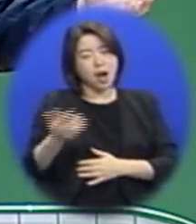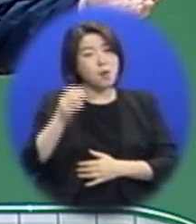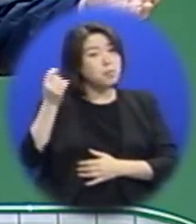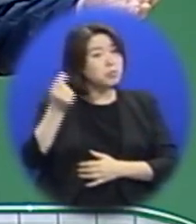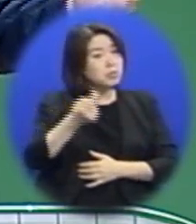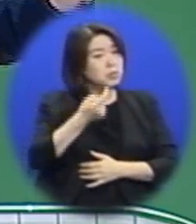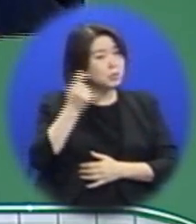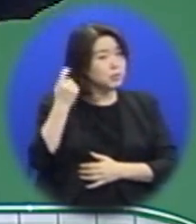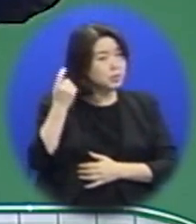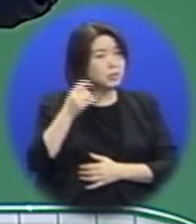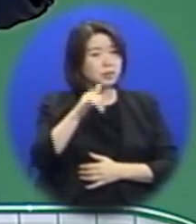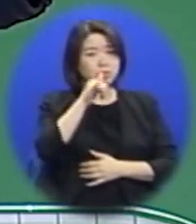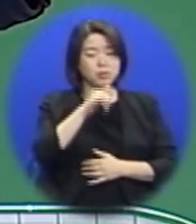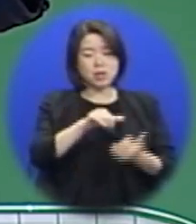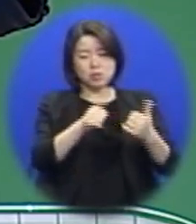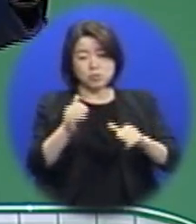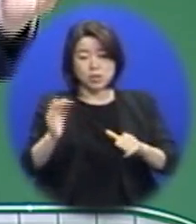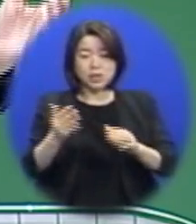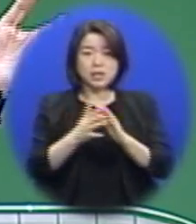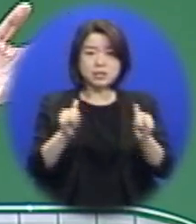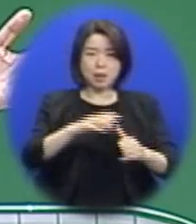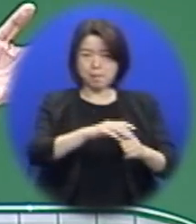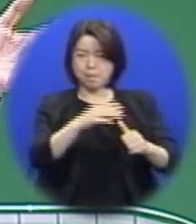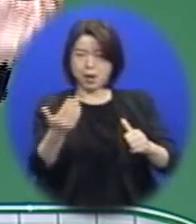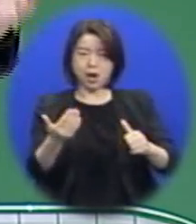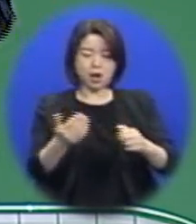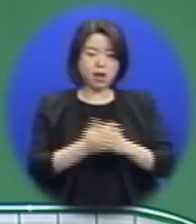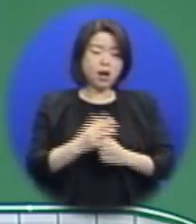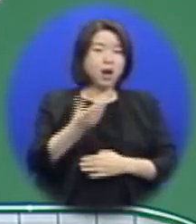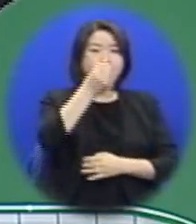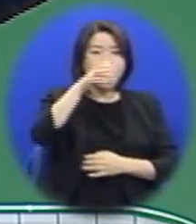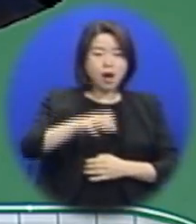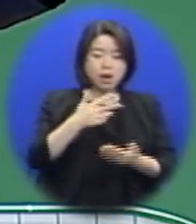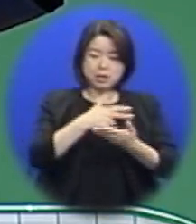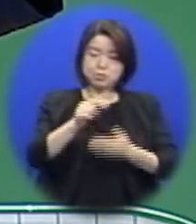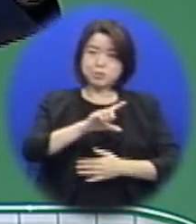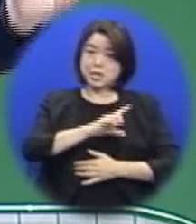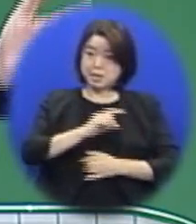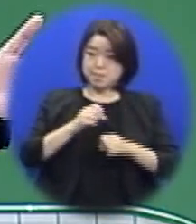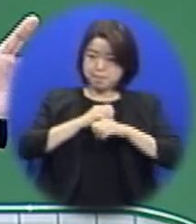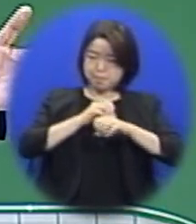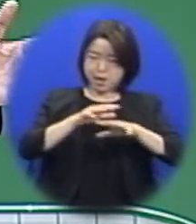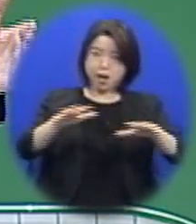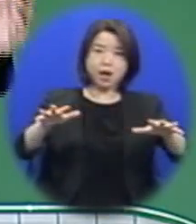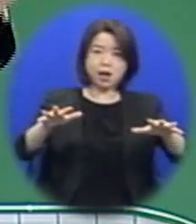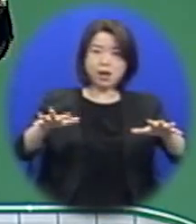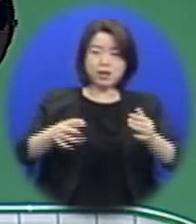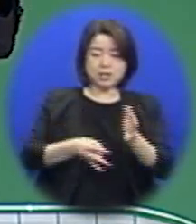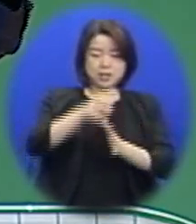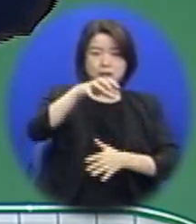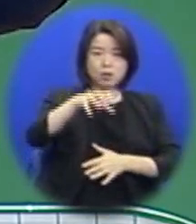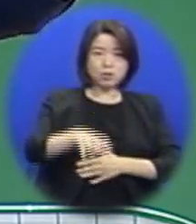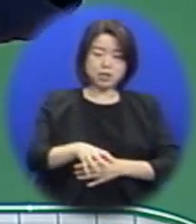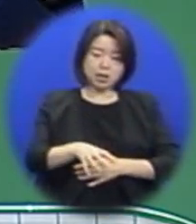된 사람들을 풀어놓아 주셨다. 시온에서 주님의 이름이 널리 퍼지고 예루살렘에서 주님께 드리는 찬양이 울려